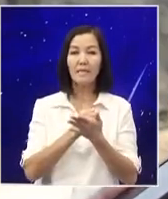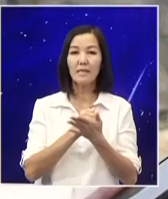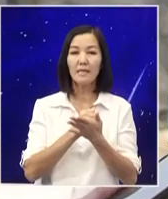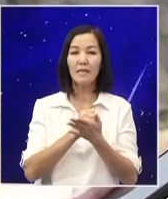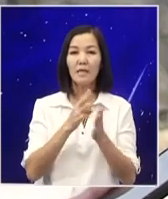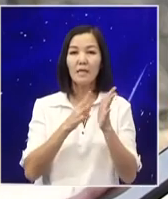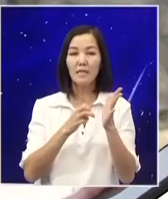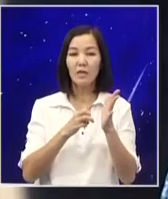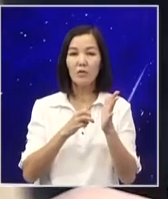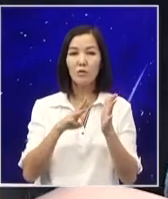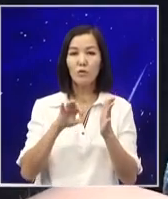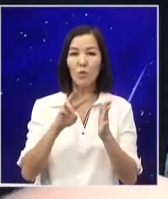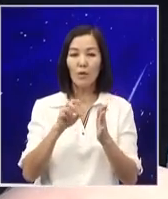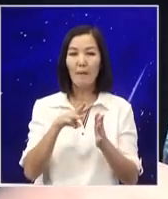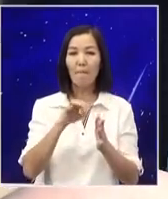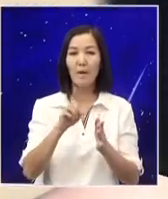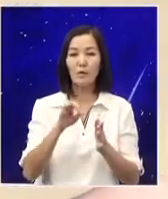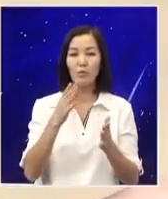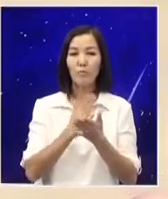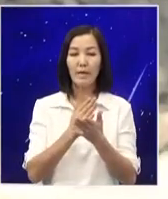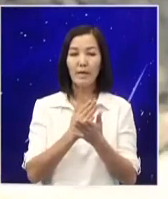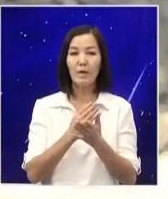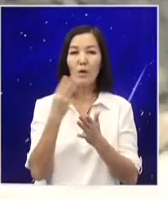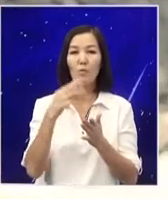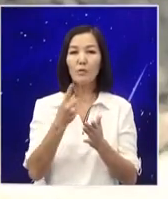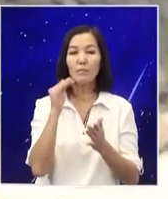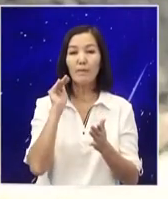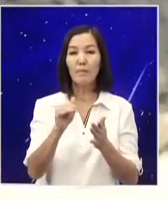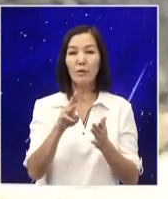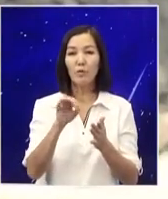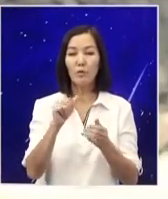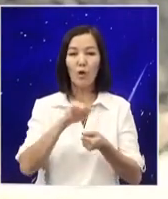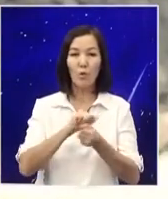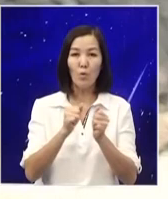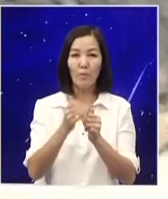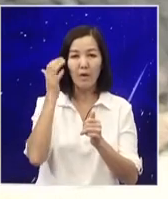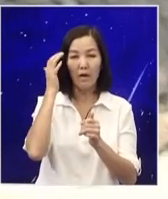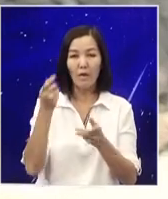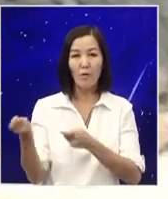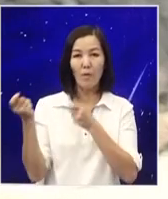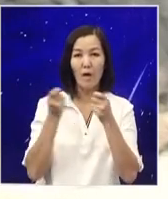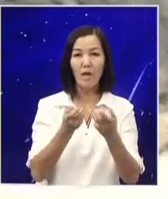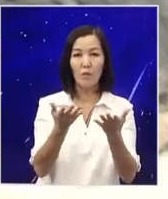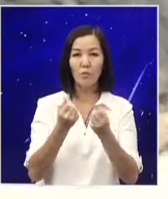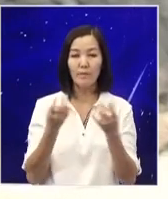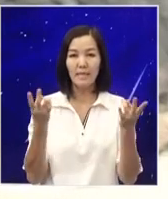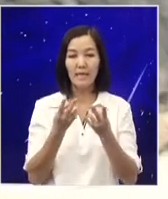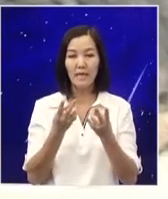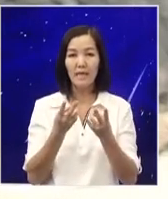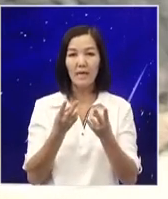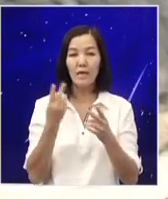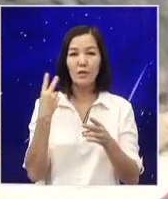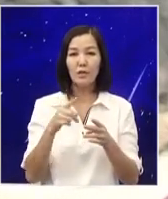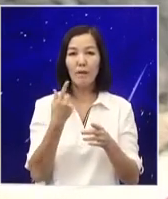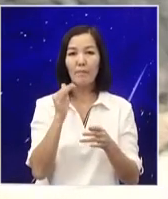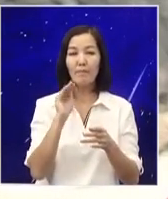8800 тонна мазутымыз тұр. Жоспарымыз бойынша 31 мың тонна көмір алуымыз керек. Қазір таңда